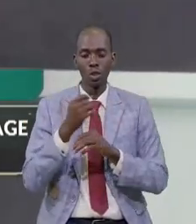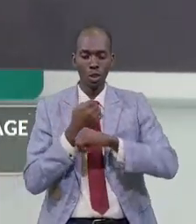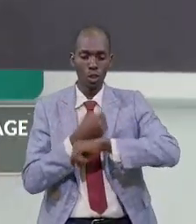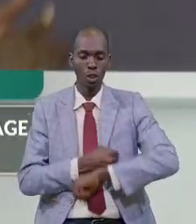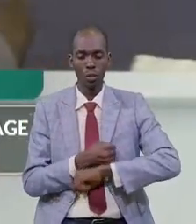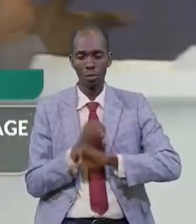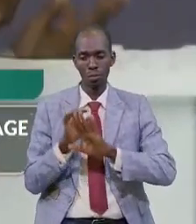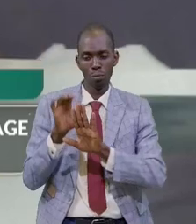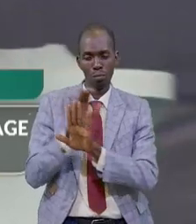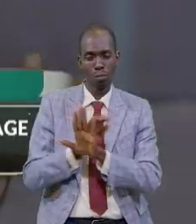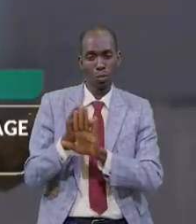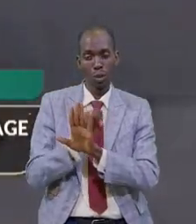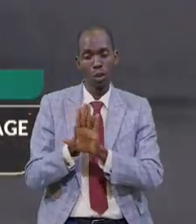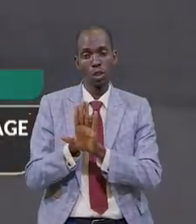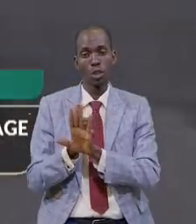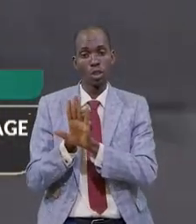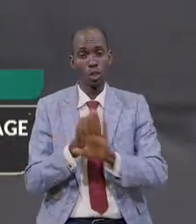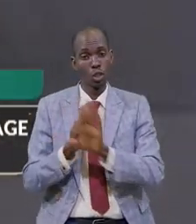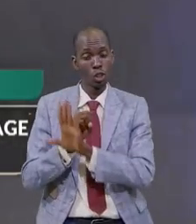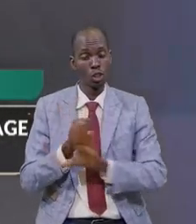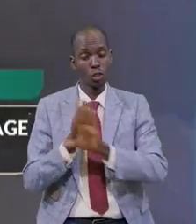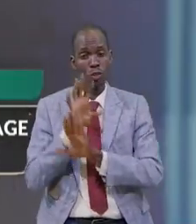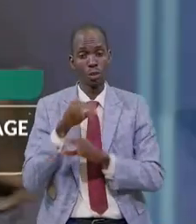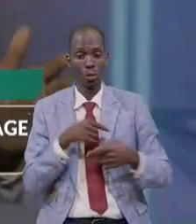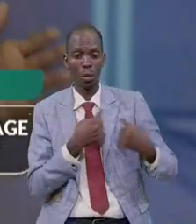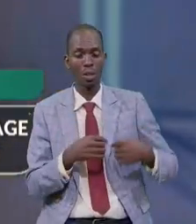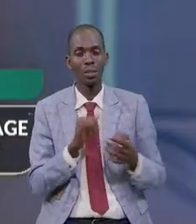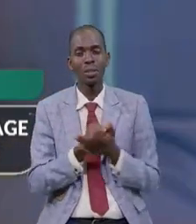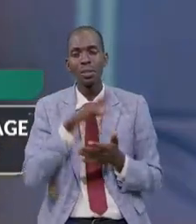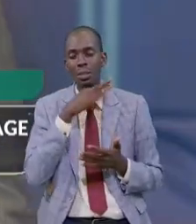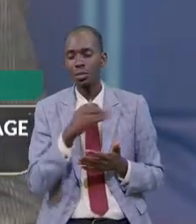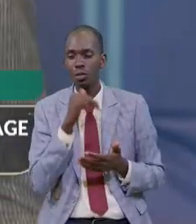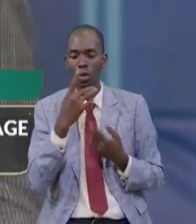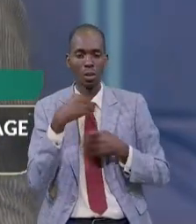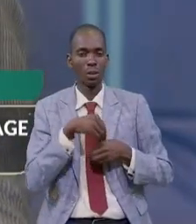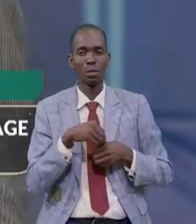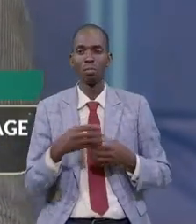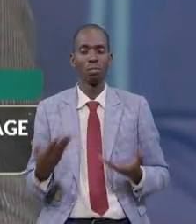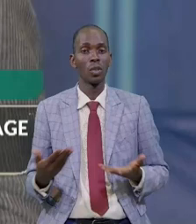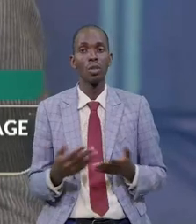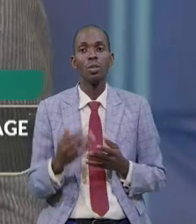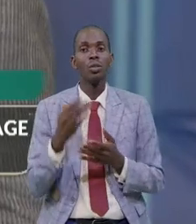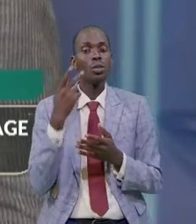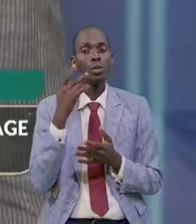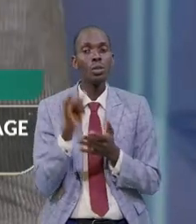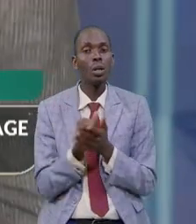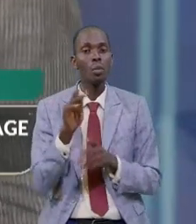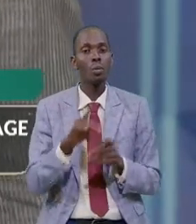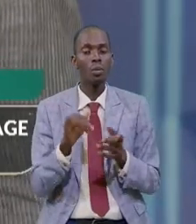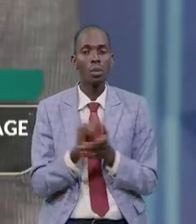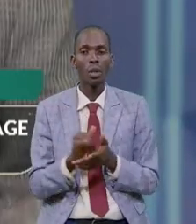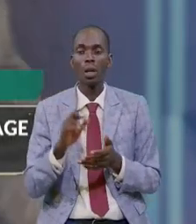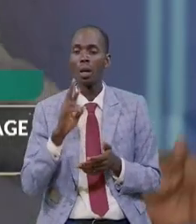pensée ceux qui viennent qui reviennent du voyage ils avaient décidé aller là-bas